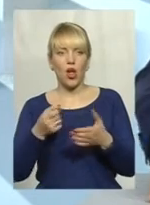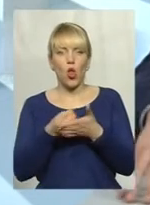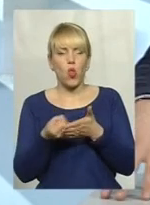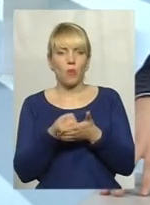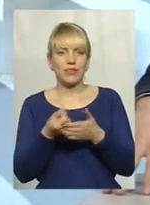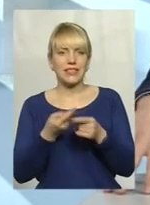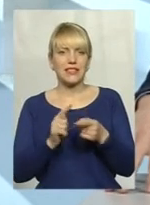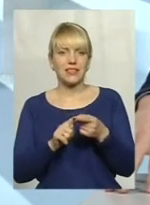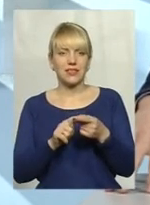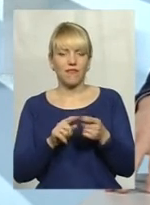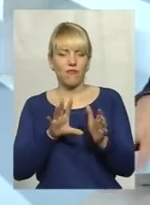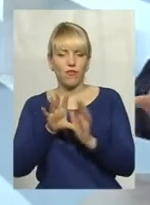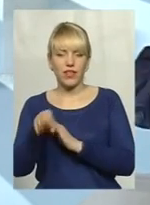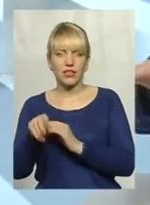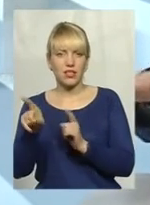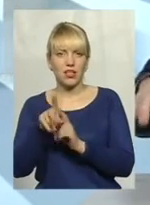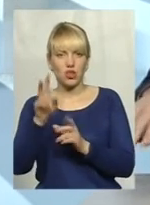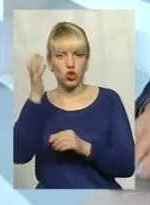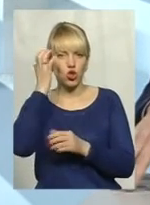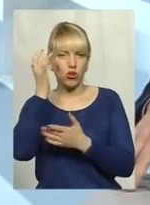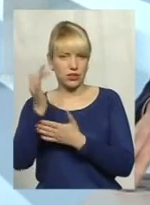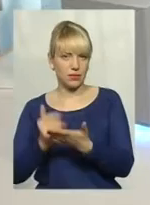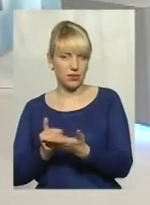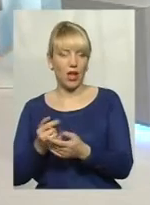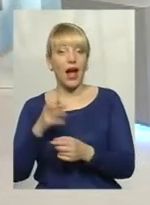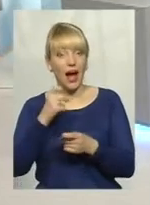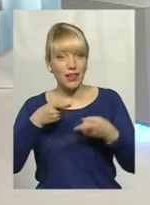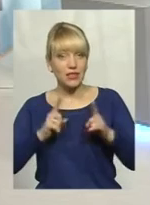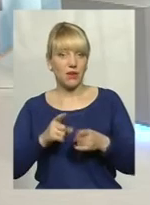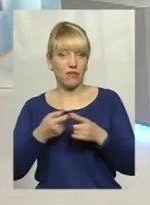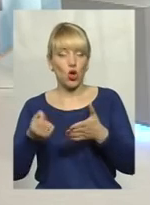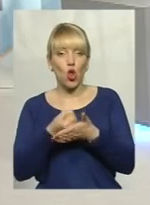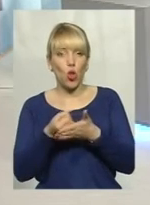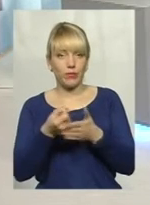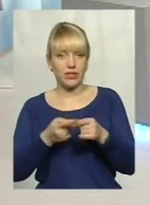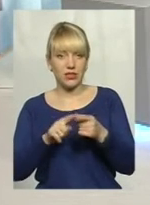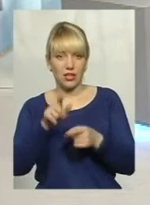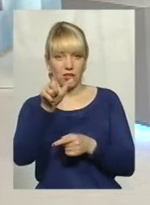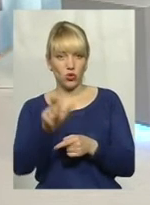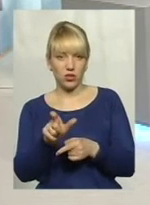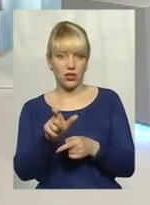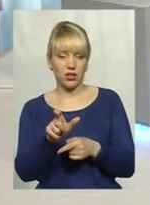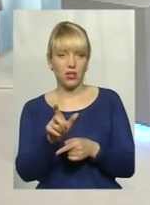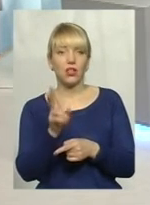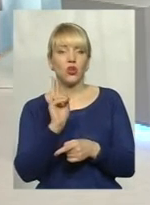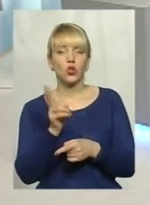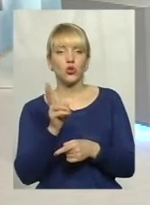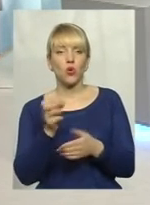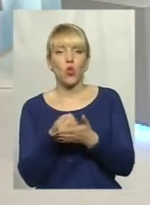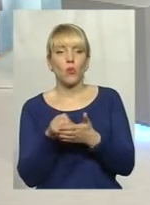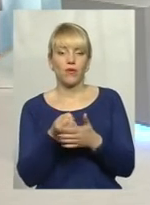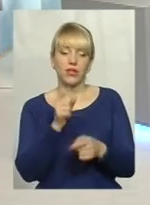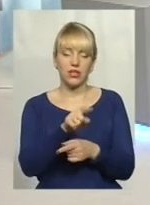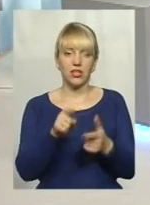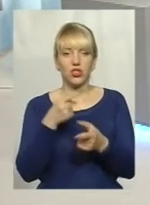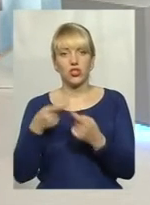більше занесене в, ну, якимось чорним полято. Але насправді лобізм — це нормальна річ, коли люди лобіюють ті чи